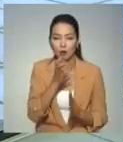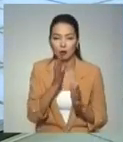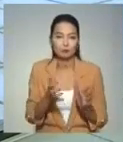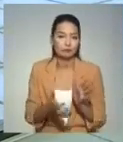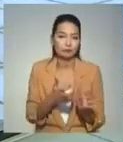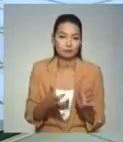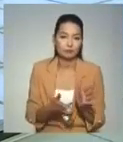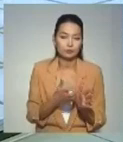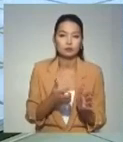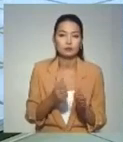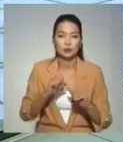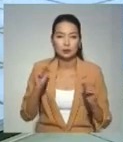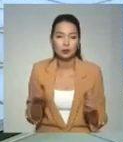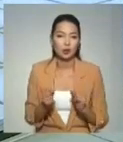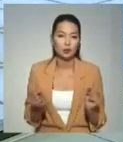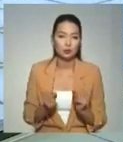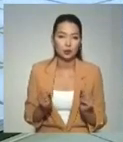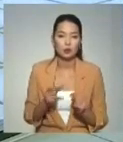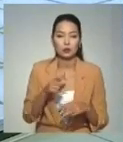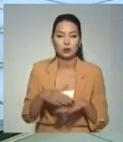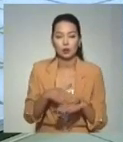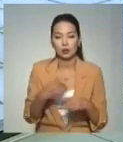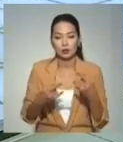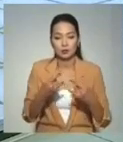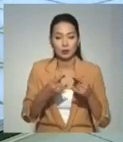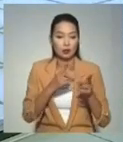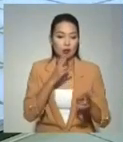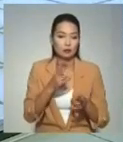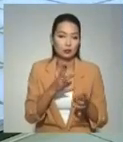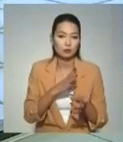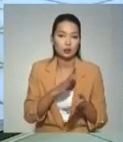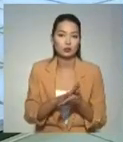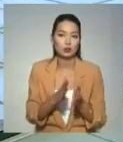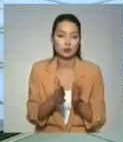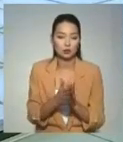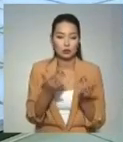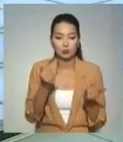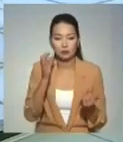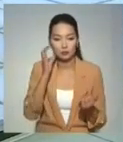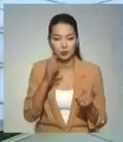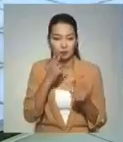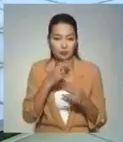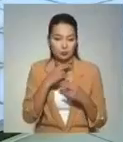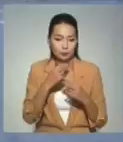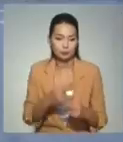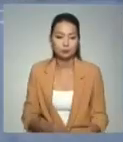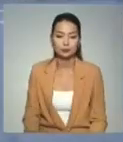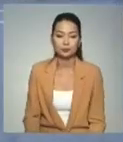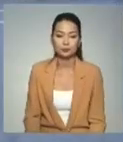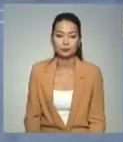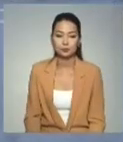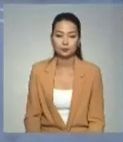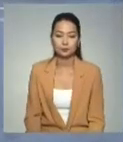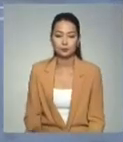тұрғындар. Қатты аязда тоңып отырмыз деген олар редакциямызға шағымданды. Жағдайды тілшіміз Бақыт Рахметова біліп келді. Соң